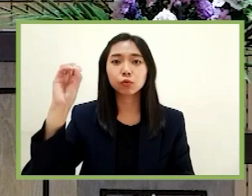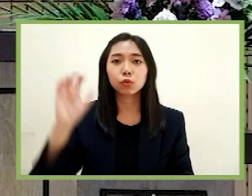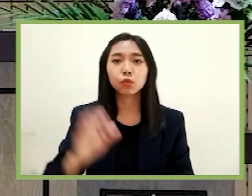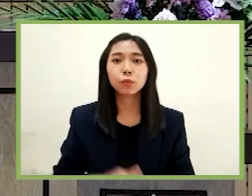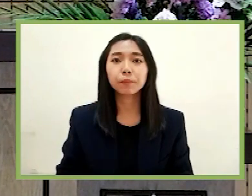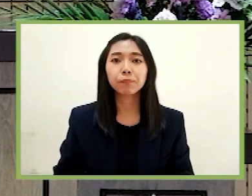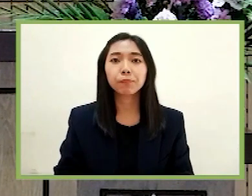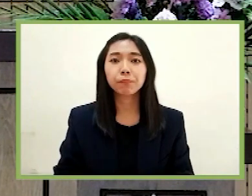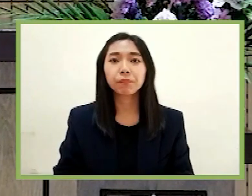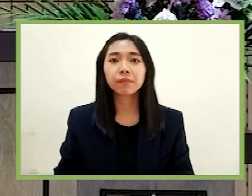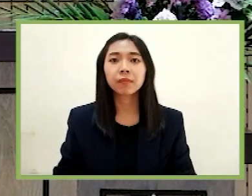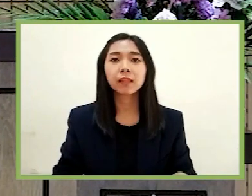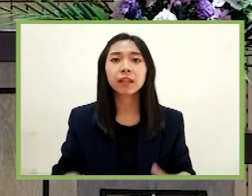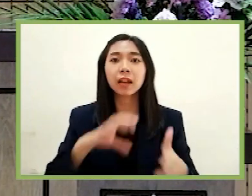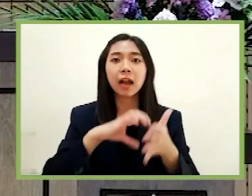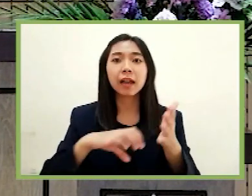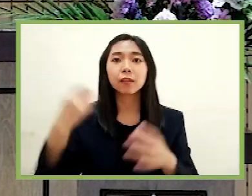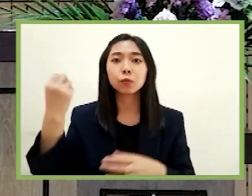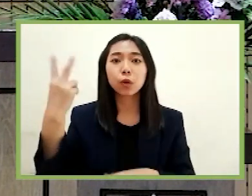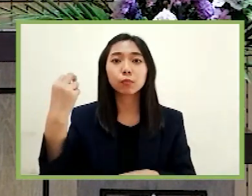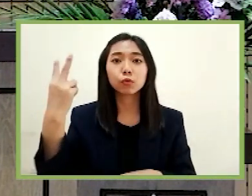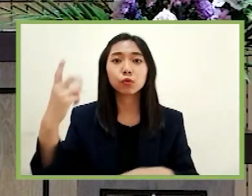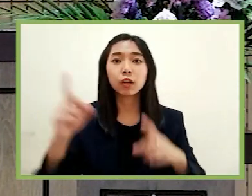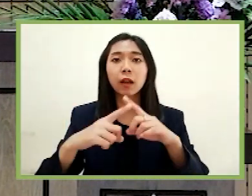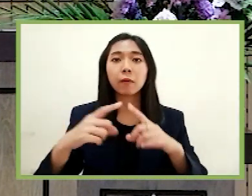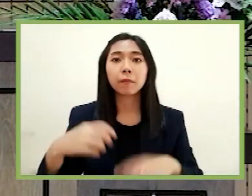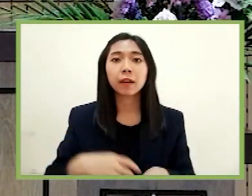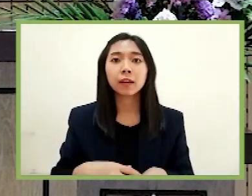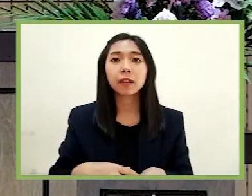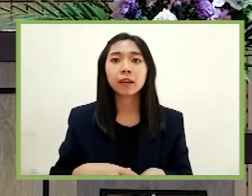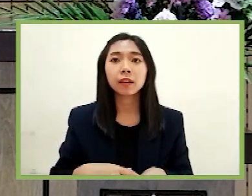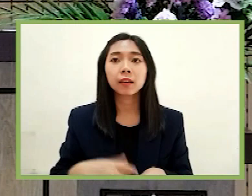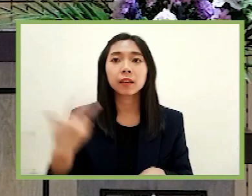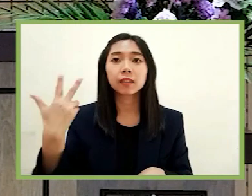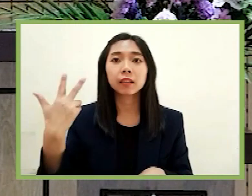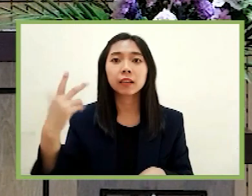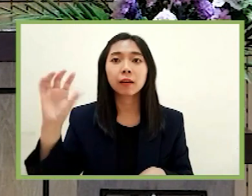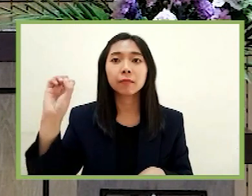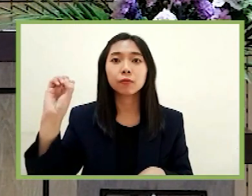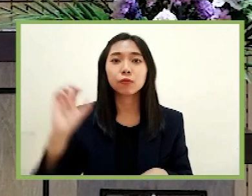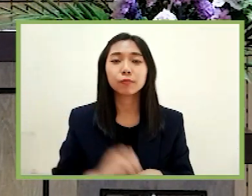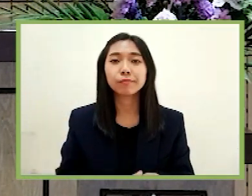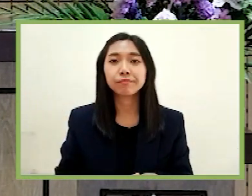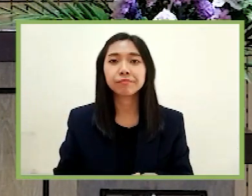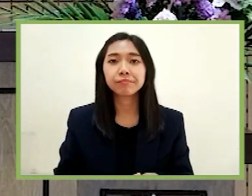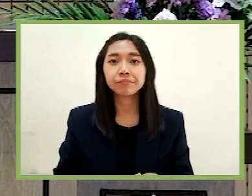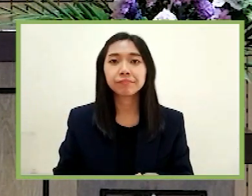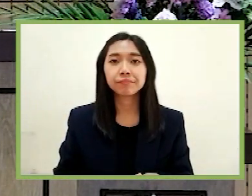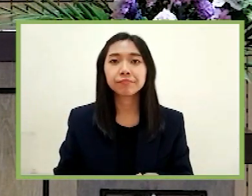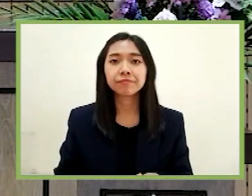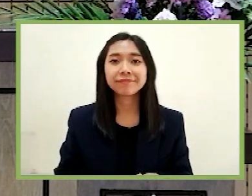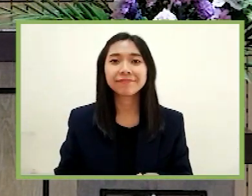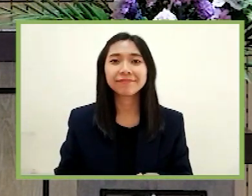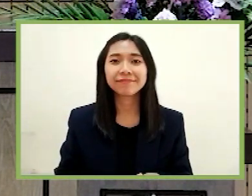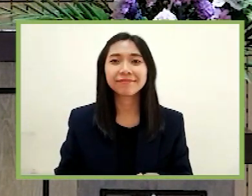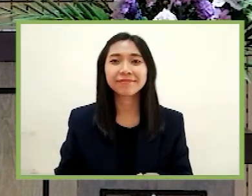ayat 22 hingga ayatnya yang ke-30 Yohanes